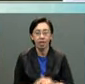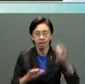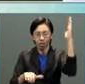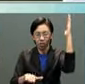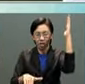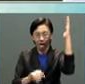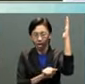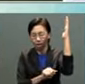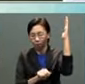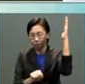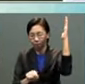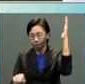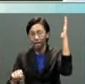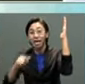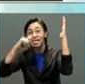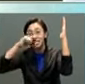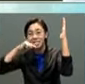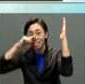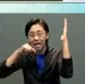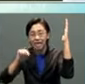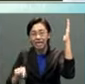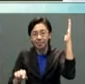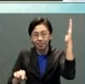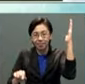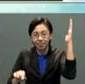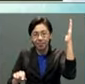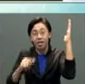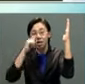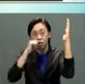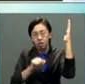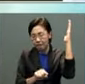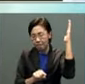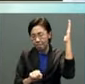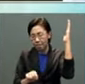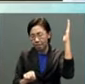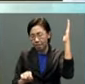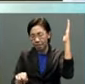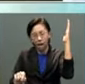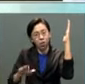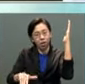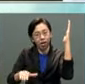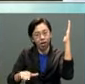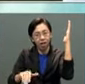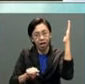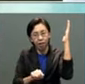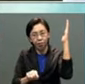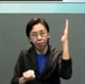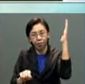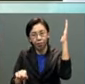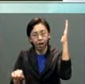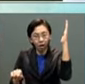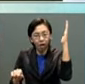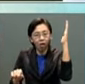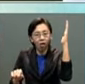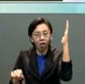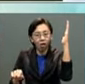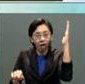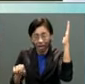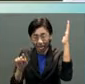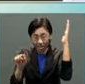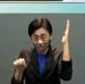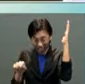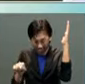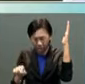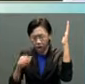ห็นไทยของเรานะครับที่เกาะตัวเลขที่อยู่ติดขอบล่างมากที่สุดซึ่งก็ต้องเรียกว่าอะไรฮะก็ต้อง